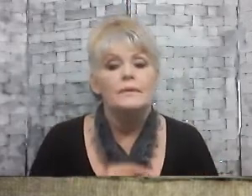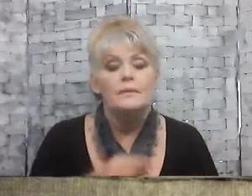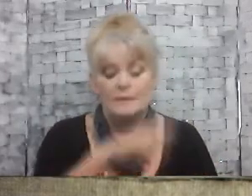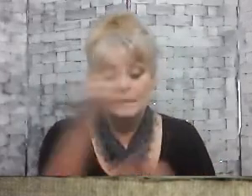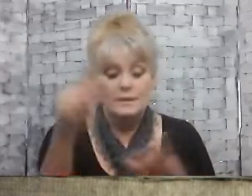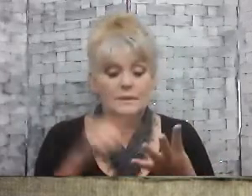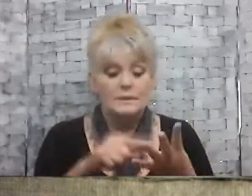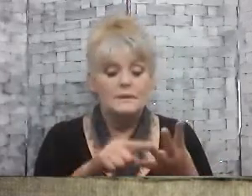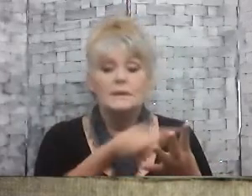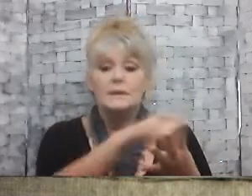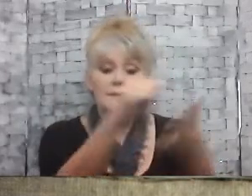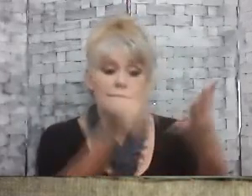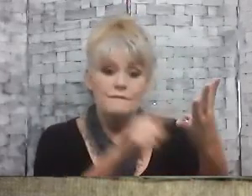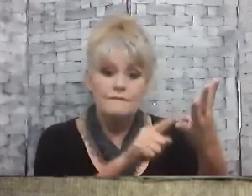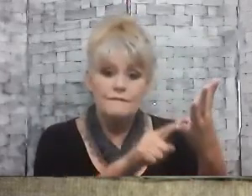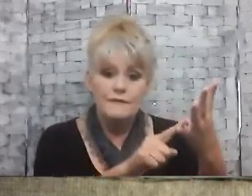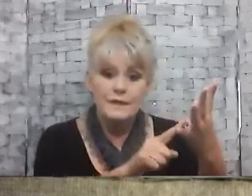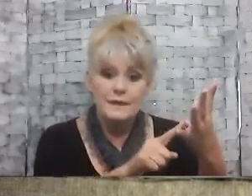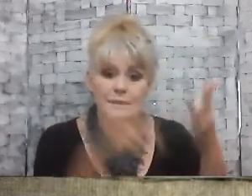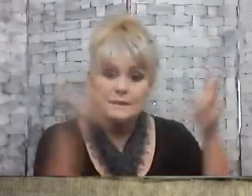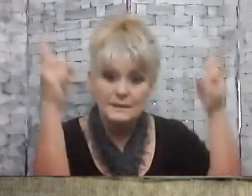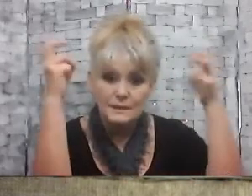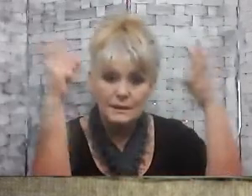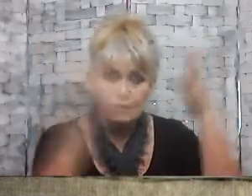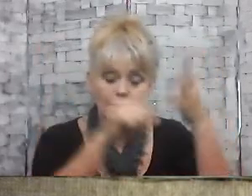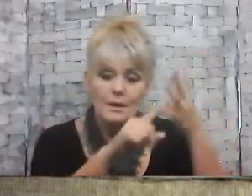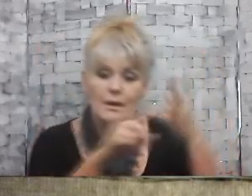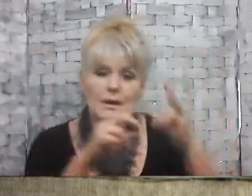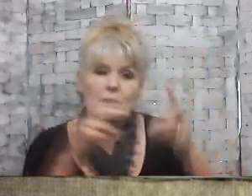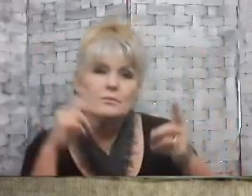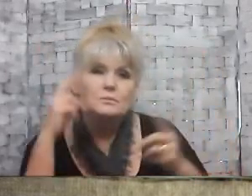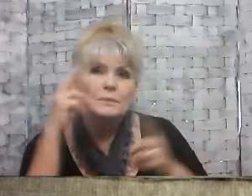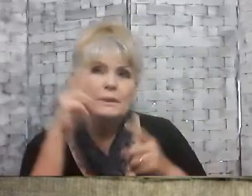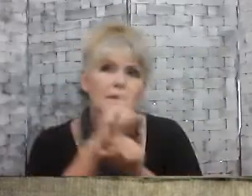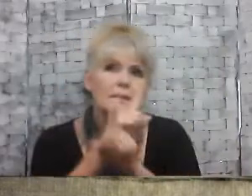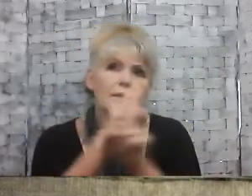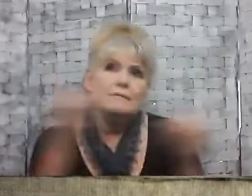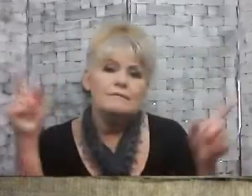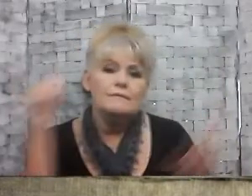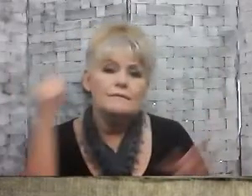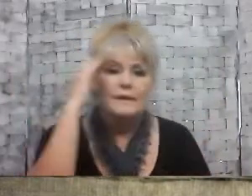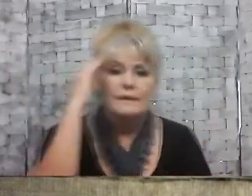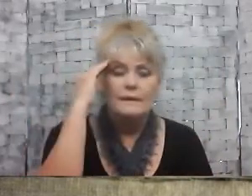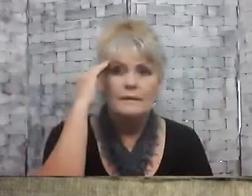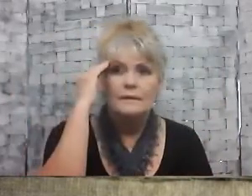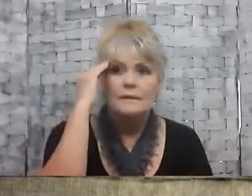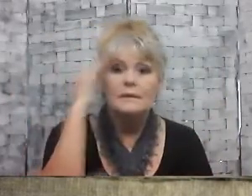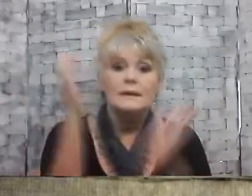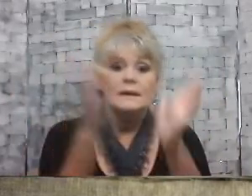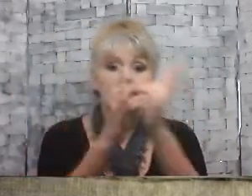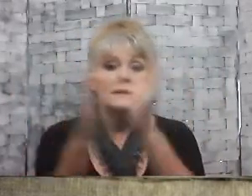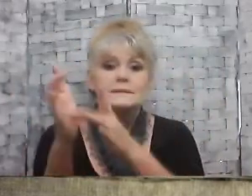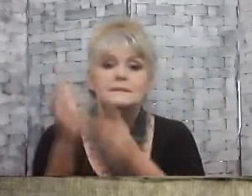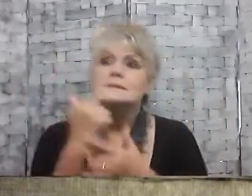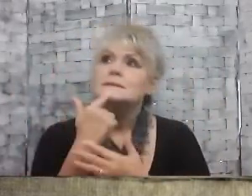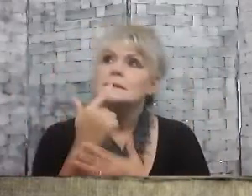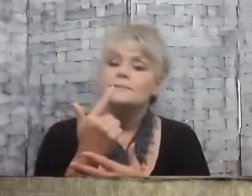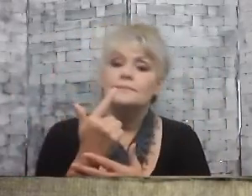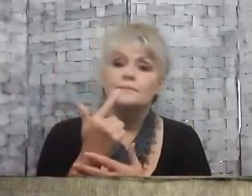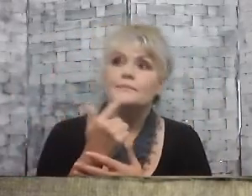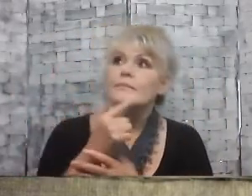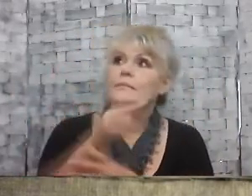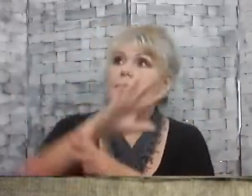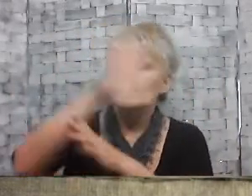gaan. Dis die derde tema. Die vierde tema moet ons miskien so bietjie ons koppe om probeer kry. Jesus sê net